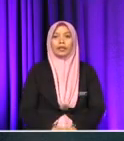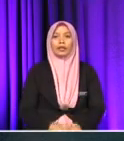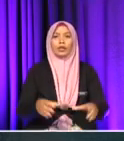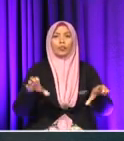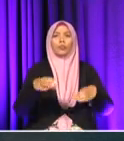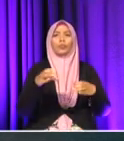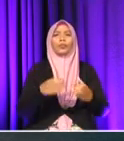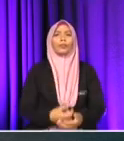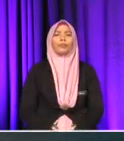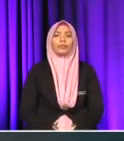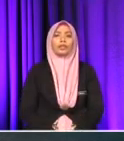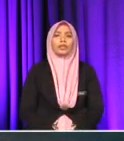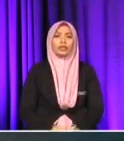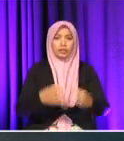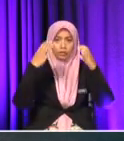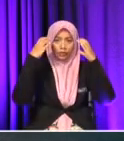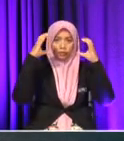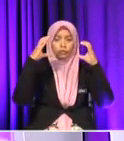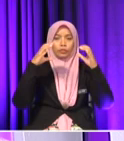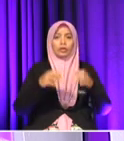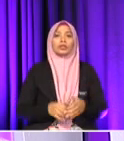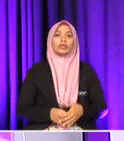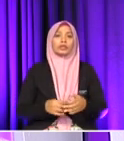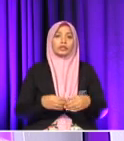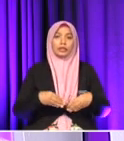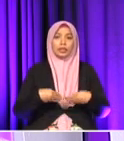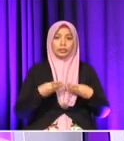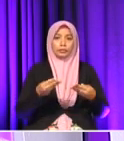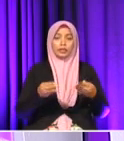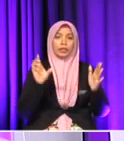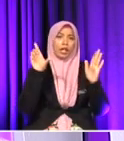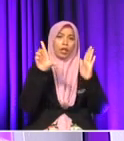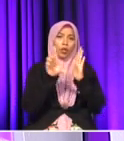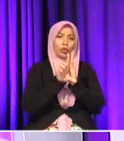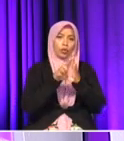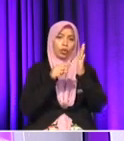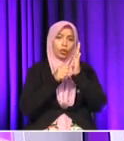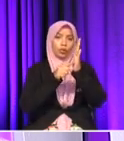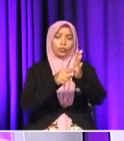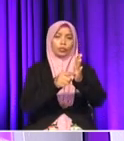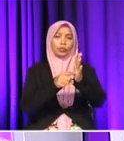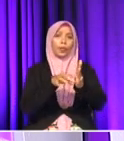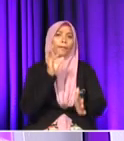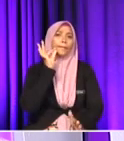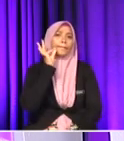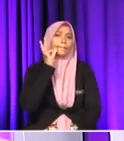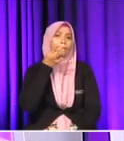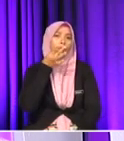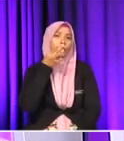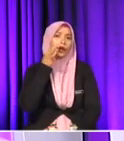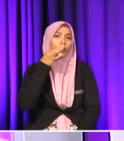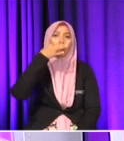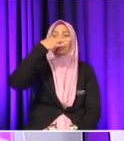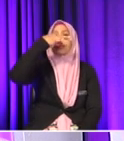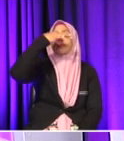Ciko Halim sedikit cegukan logo ini sebab ditunjuknya buah strawberry kalau saya jago iya